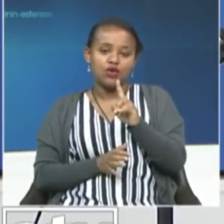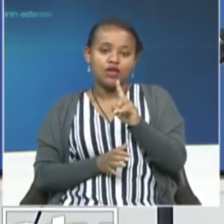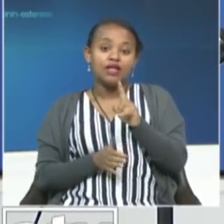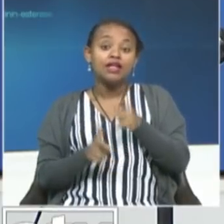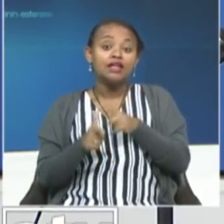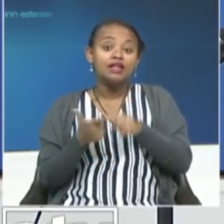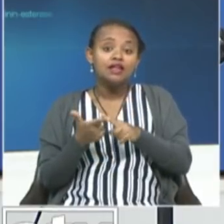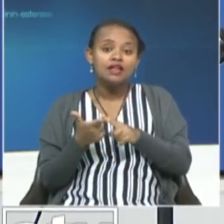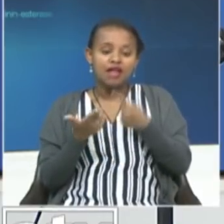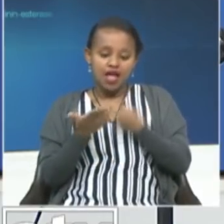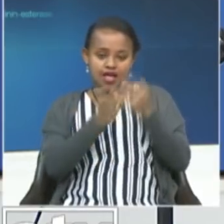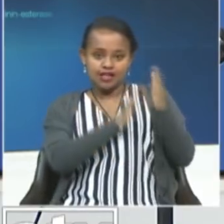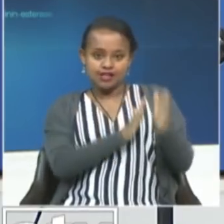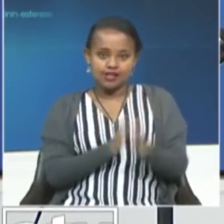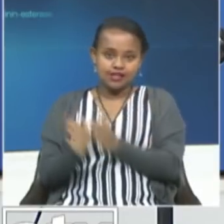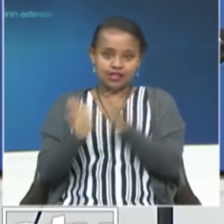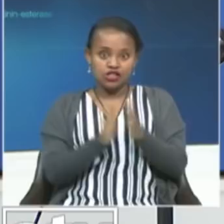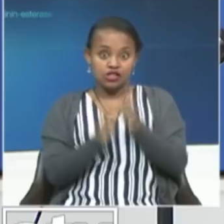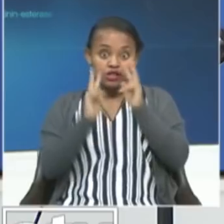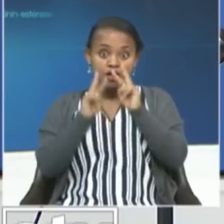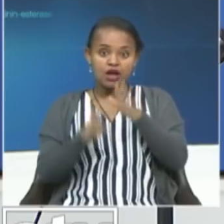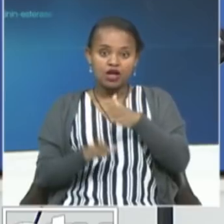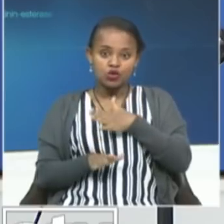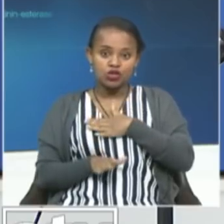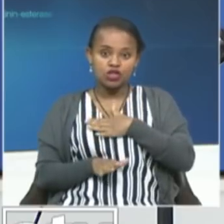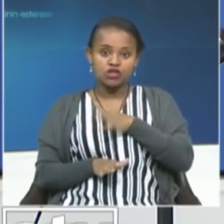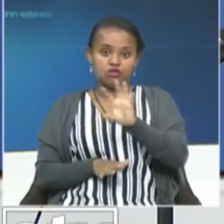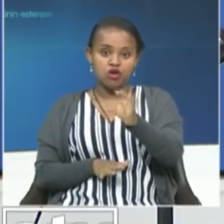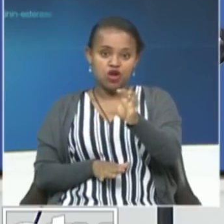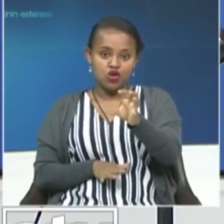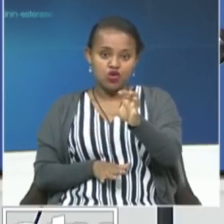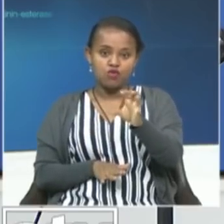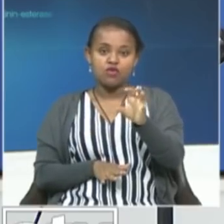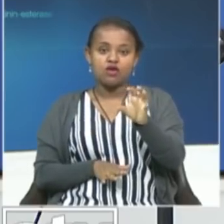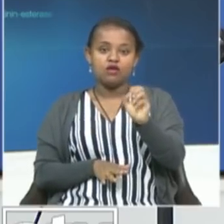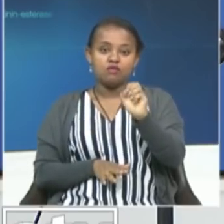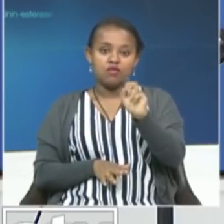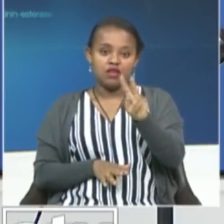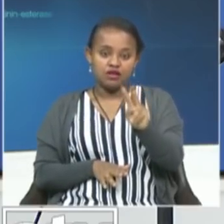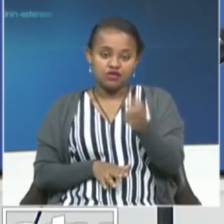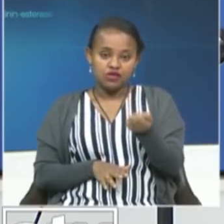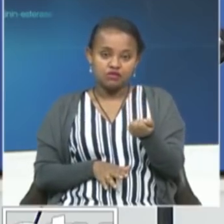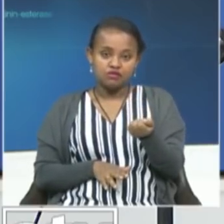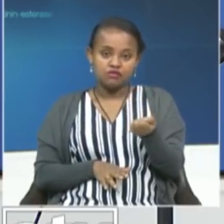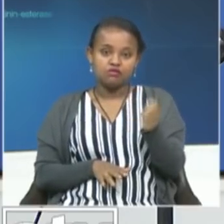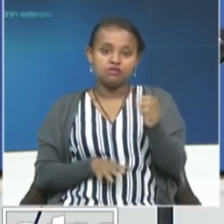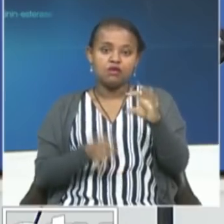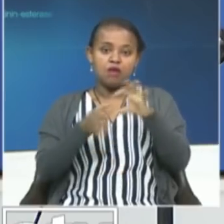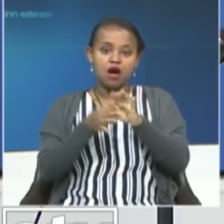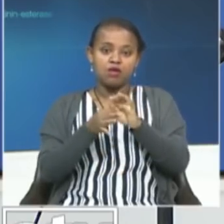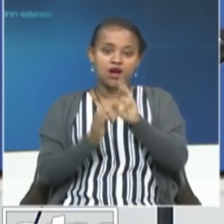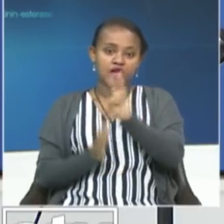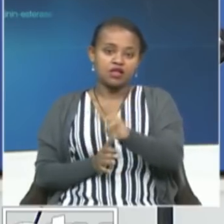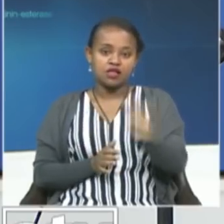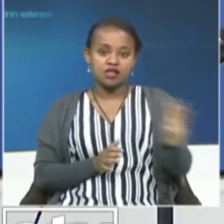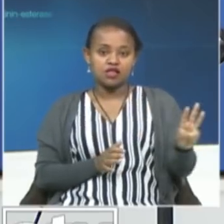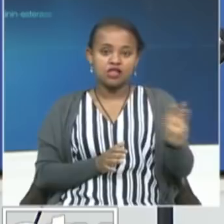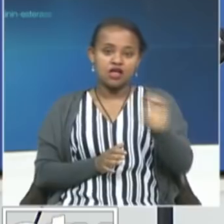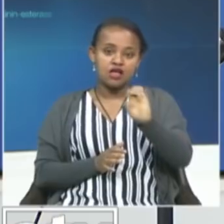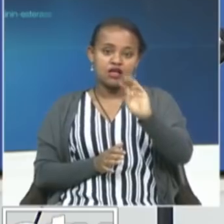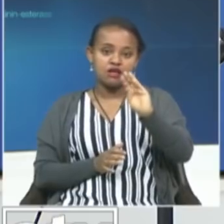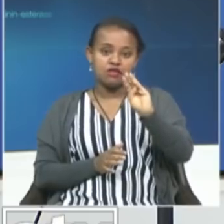እንግዲህ ይሄ ዝግጅት ተመልካቾች በሬዲዮም በቴሌቪዥንም በማህበራዊ ድረገጽ በተለይ